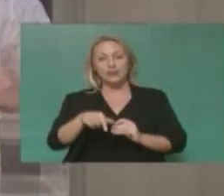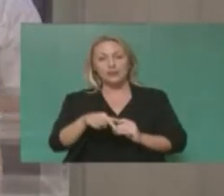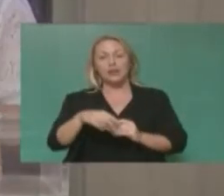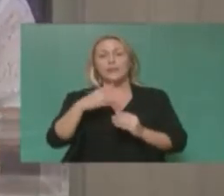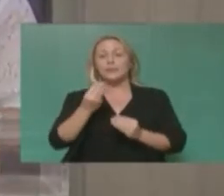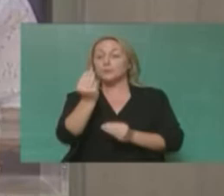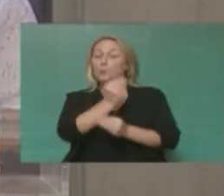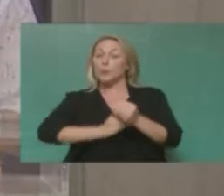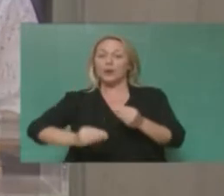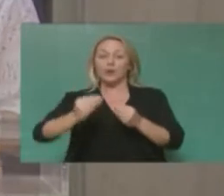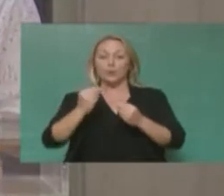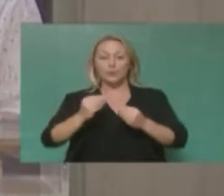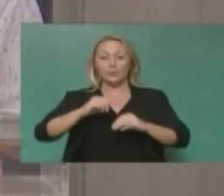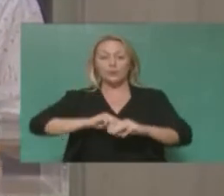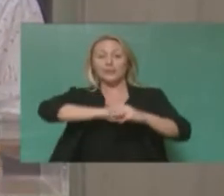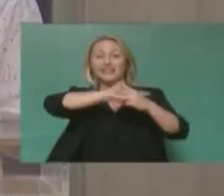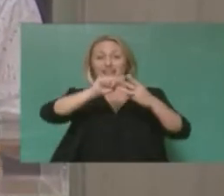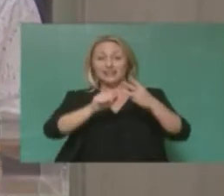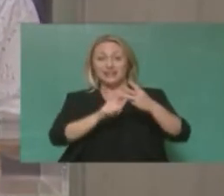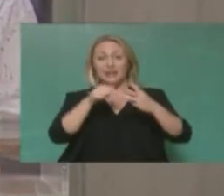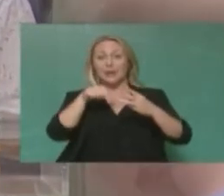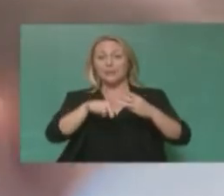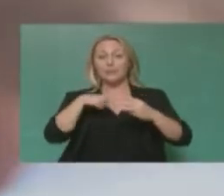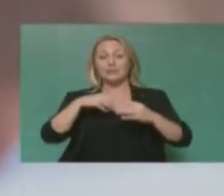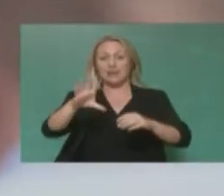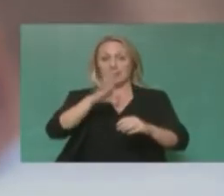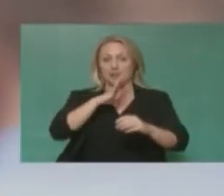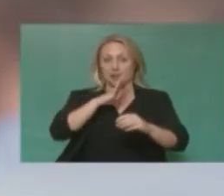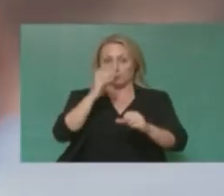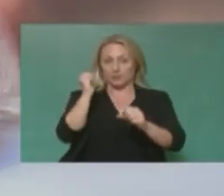τρόπο τους τρεις σημαντικότερους πόρους του Δήμου που είναι, προσωπικό.